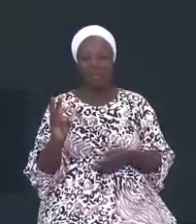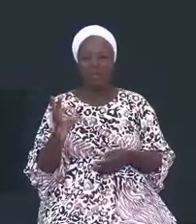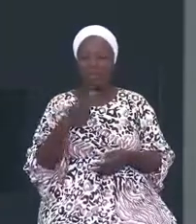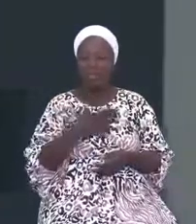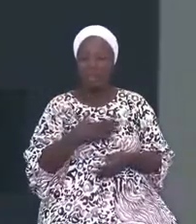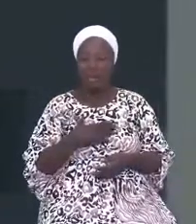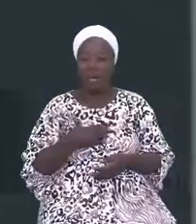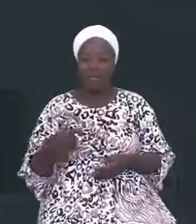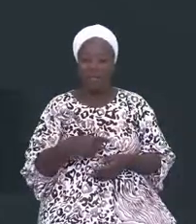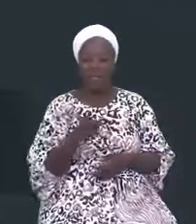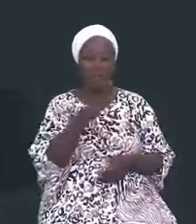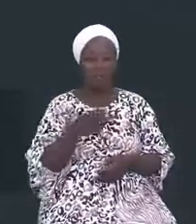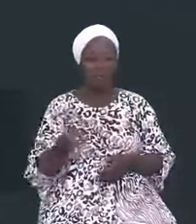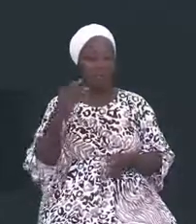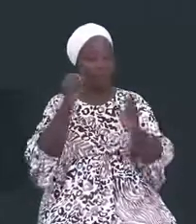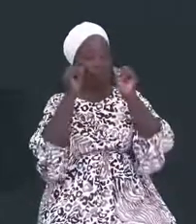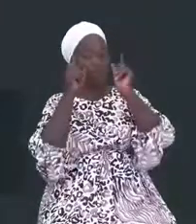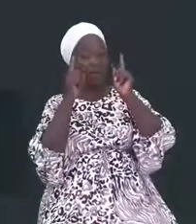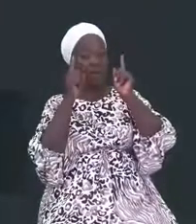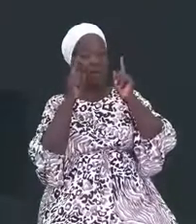Marc 10 26